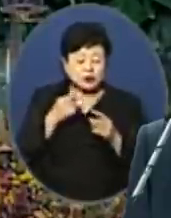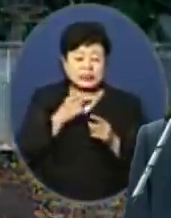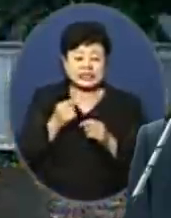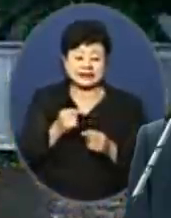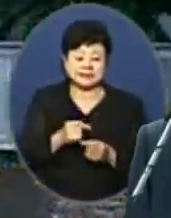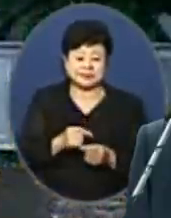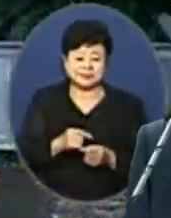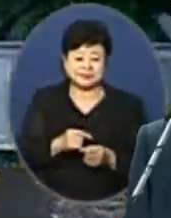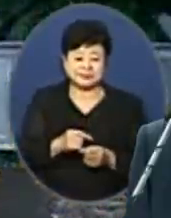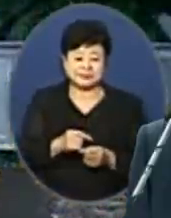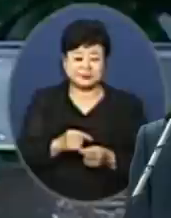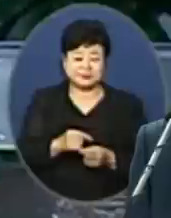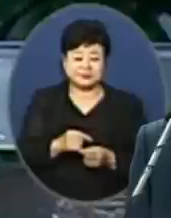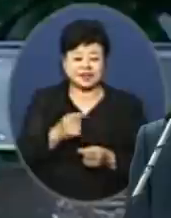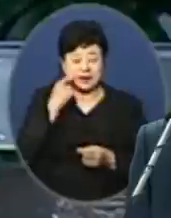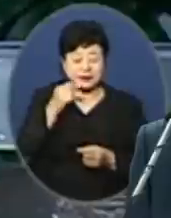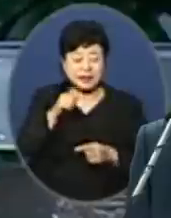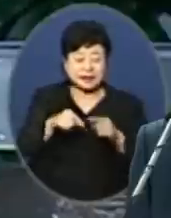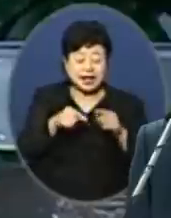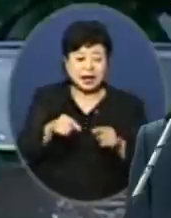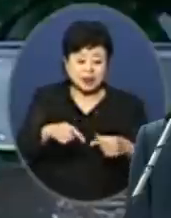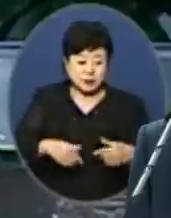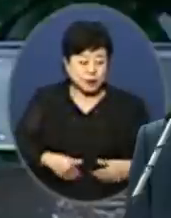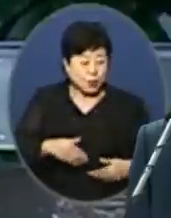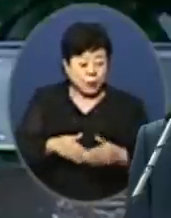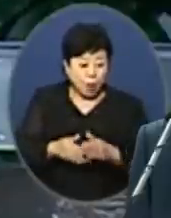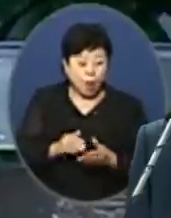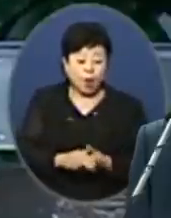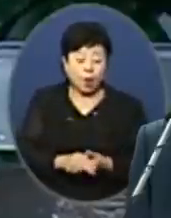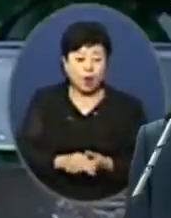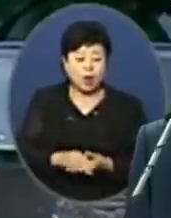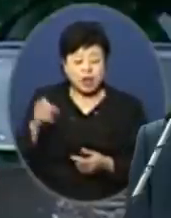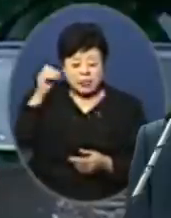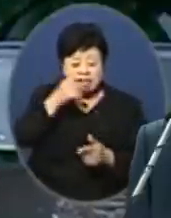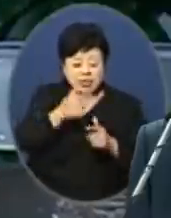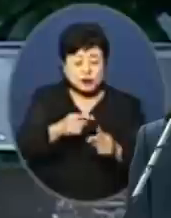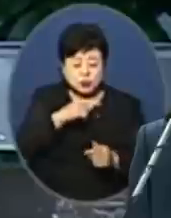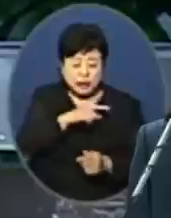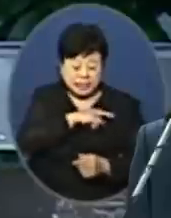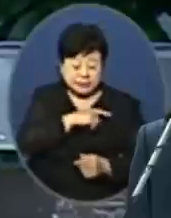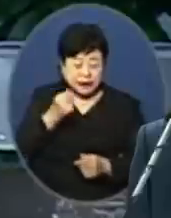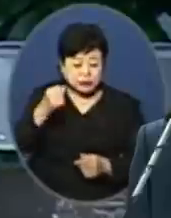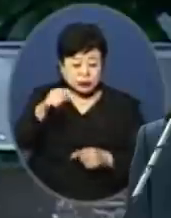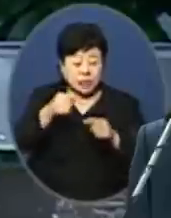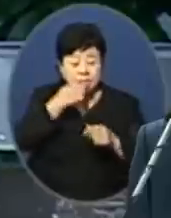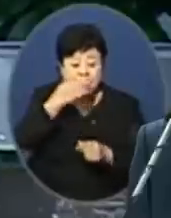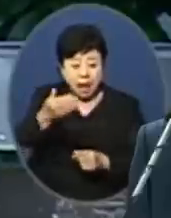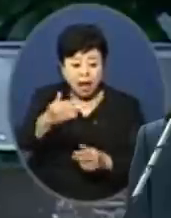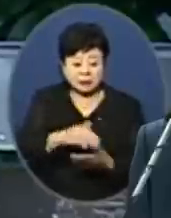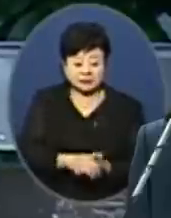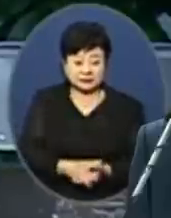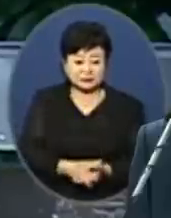목사에게 부탁해서 아버지께 나갈 이유가 없습니다. 그냥 예수님 이름으로 나가세요.